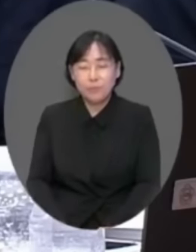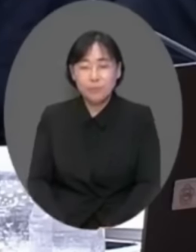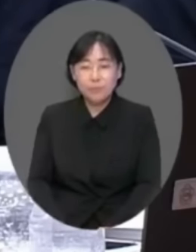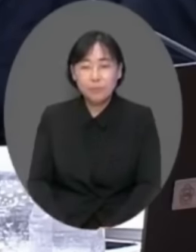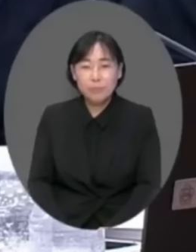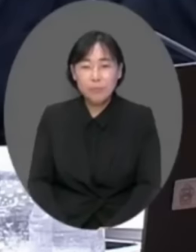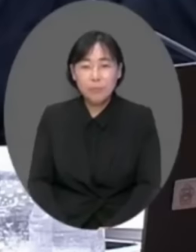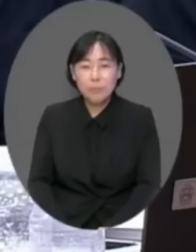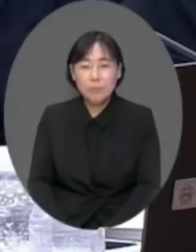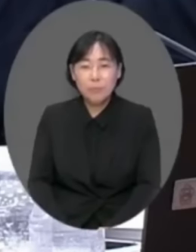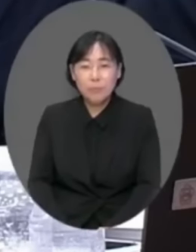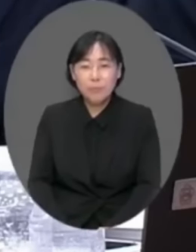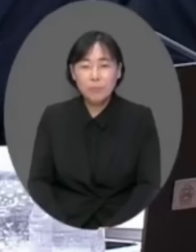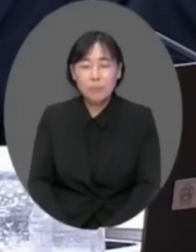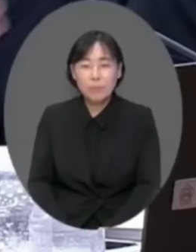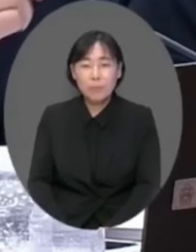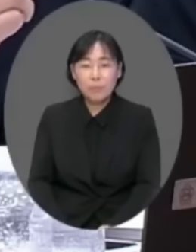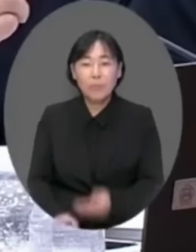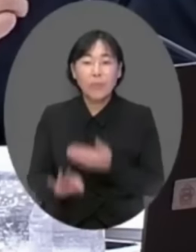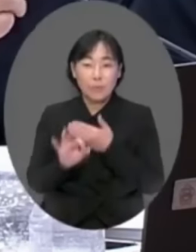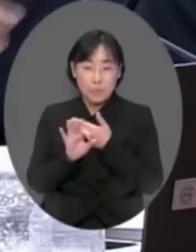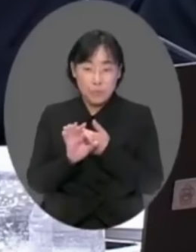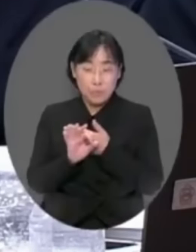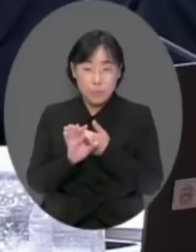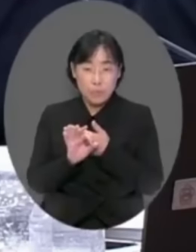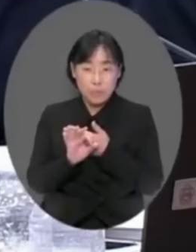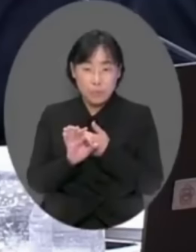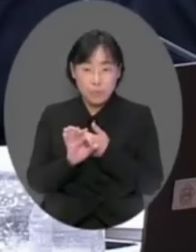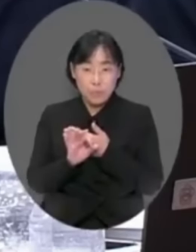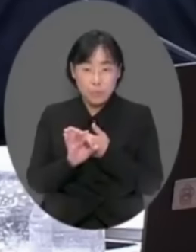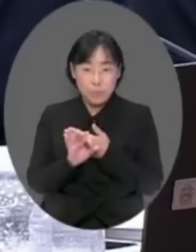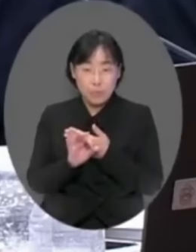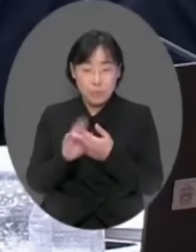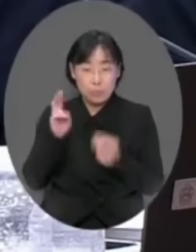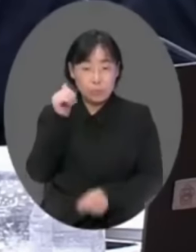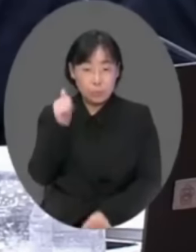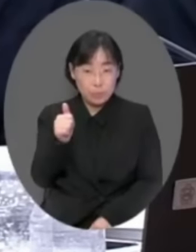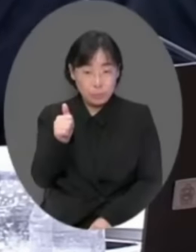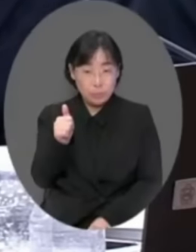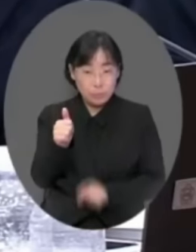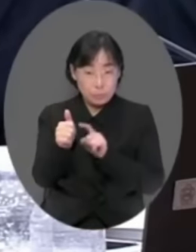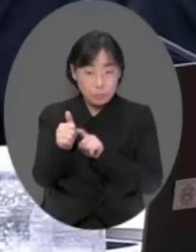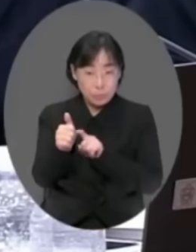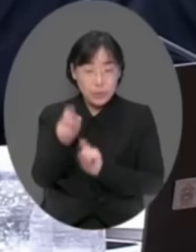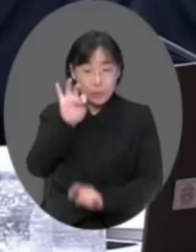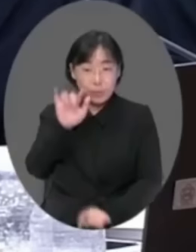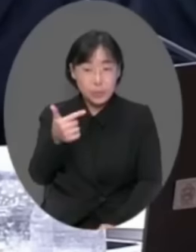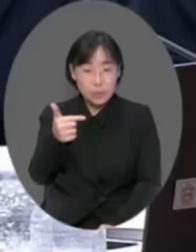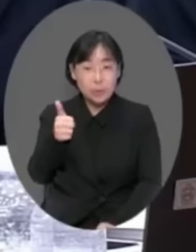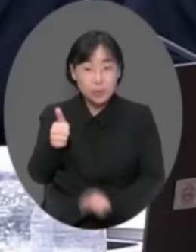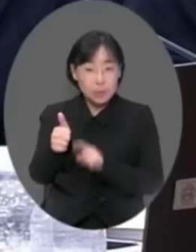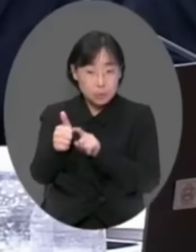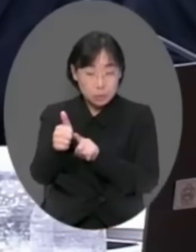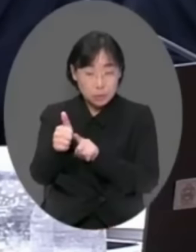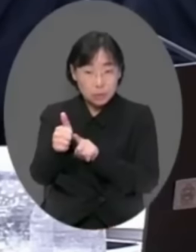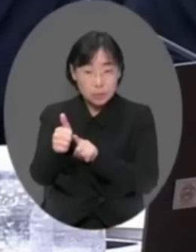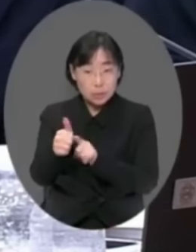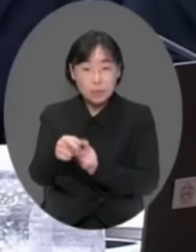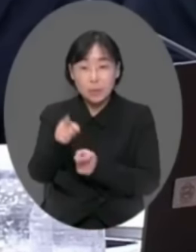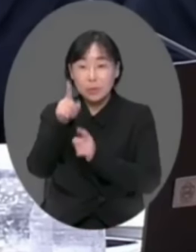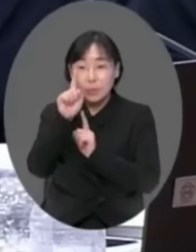봅니다네음 그러면 지금 그 우리 민영삼 증인은 이진숙 사장이 아 이진숙